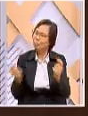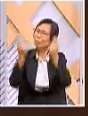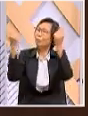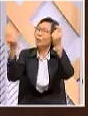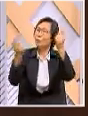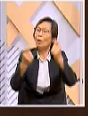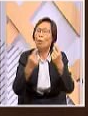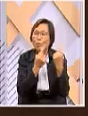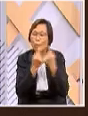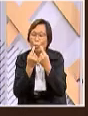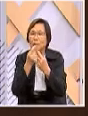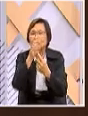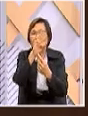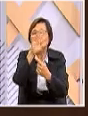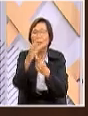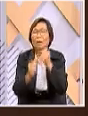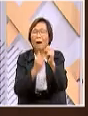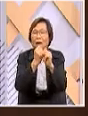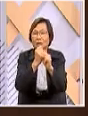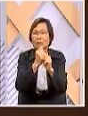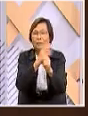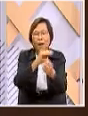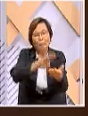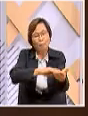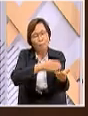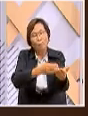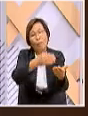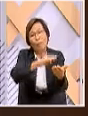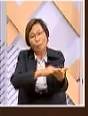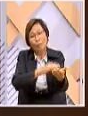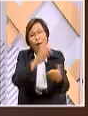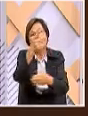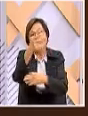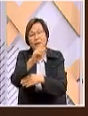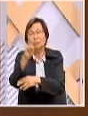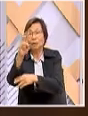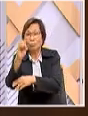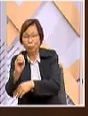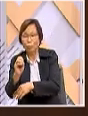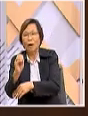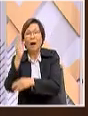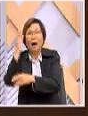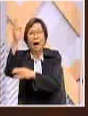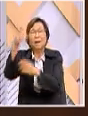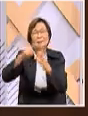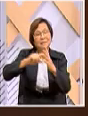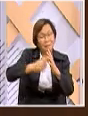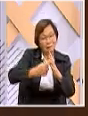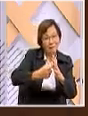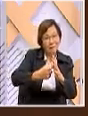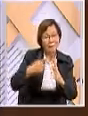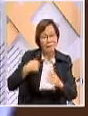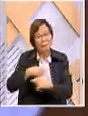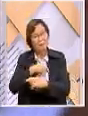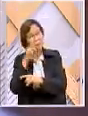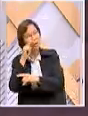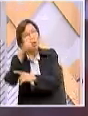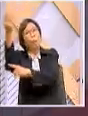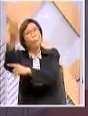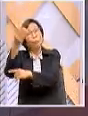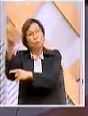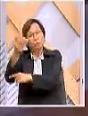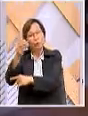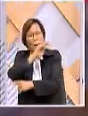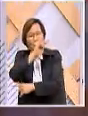tahun RTM yang ke-75 dan juga orkestra RTM yang ke-60 ini akan dapat dilaksanakan. Antara lain, kita akan menyaksikan ucapan Yang